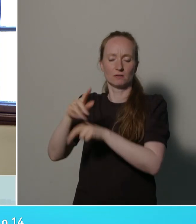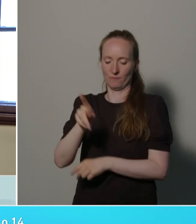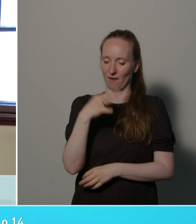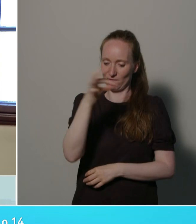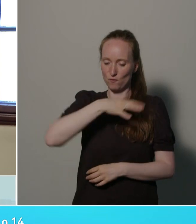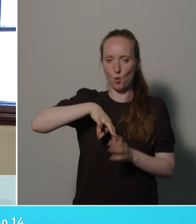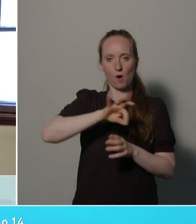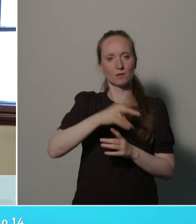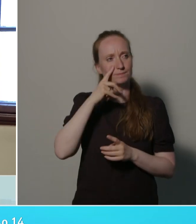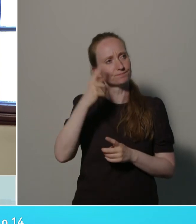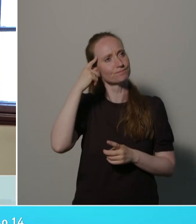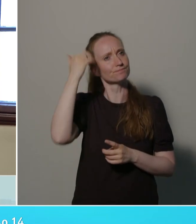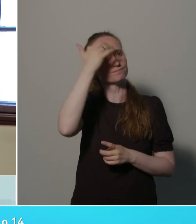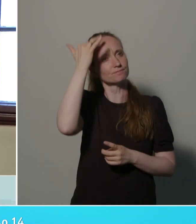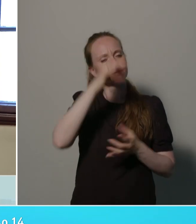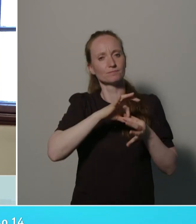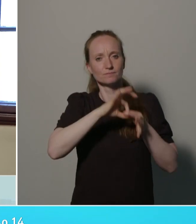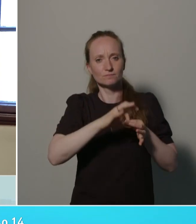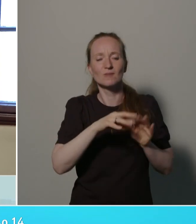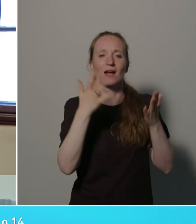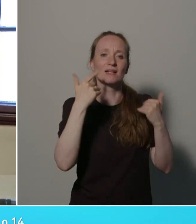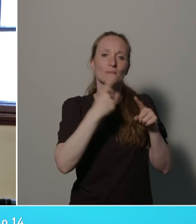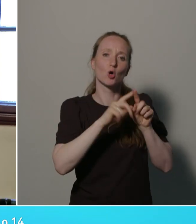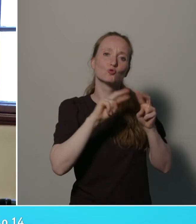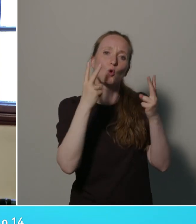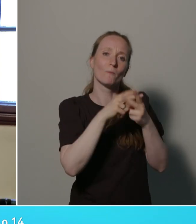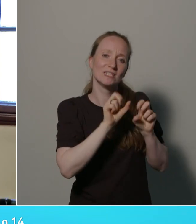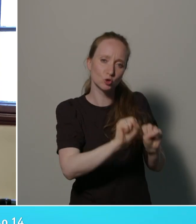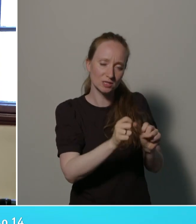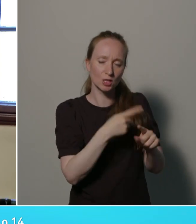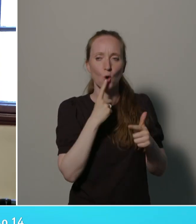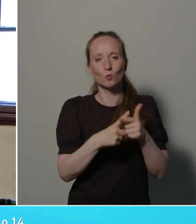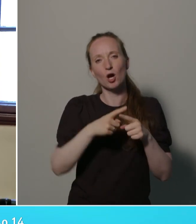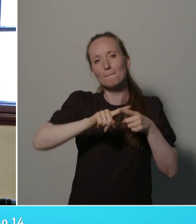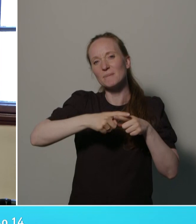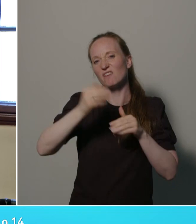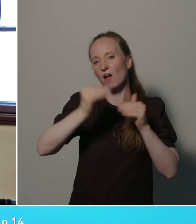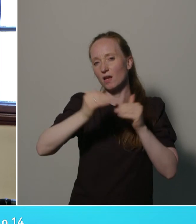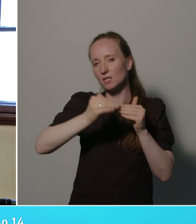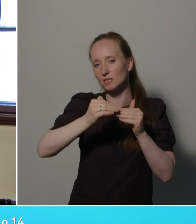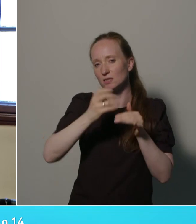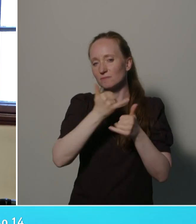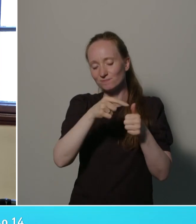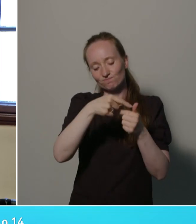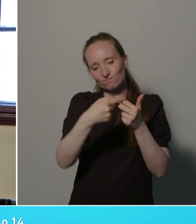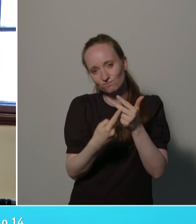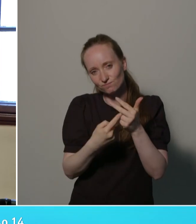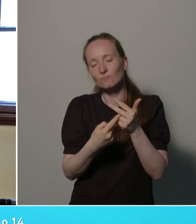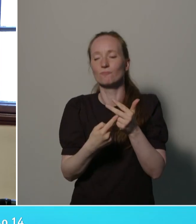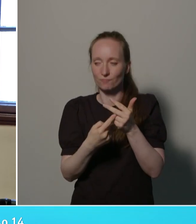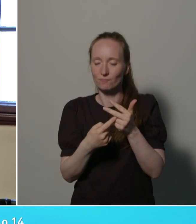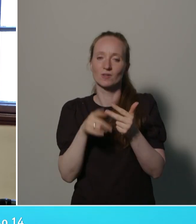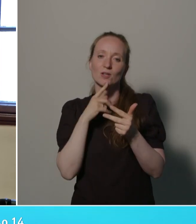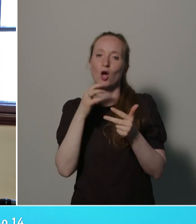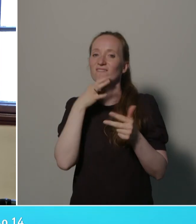sowie der sozialen Faktoren bei den Mietverhältnissen. Im vorliegenden Planentwurf wird diesen Fragen weitgehend Rechnung getragen. Das